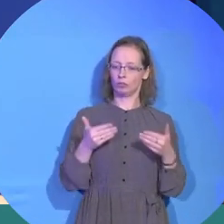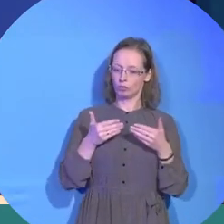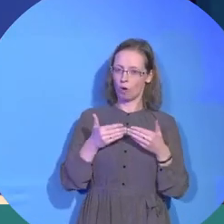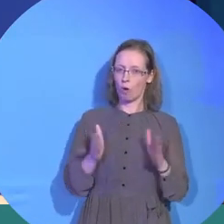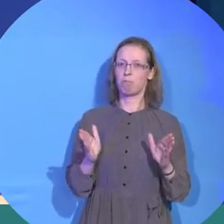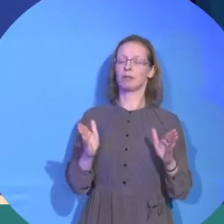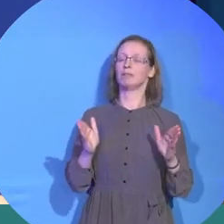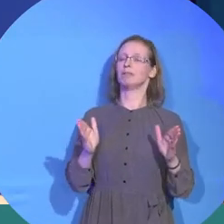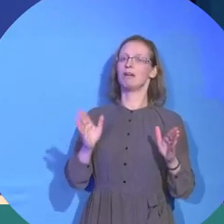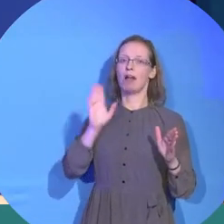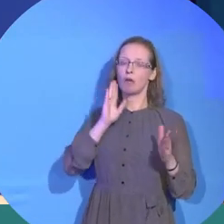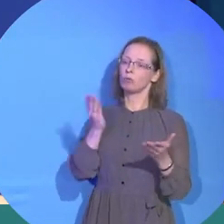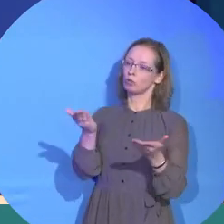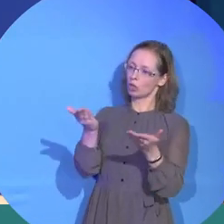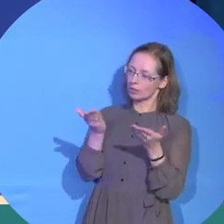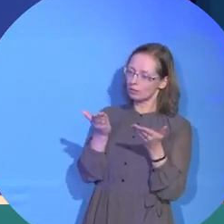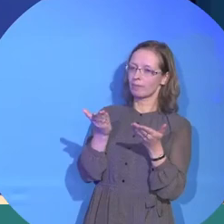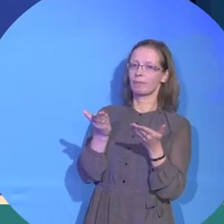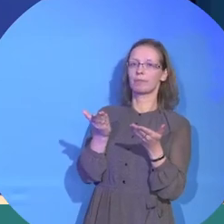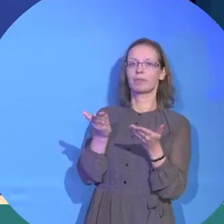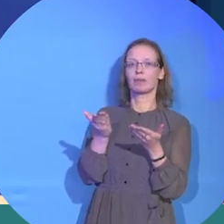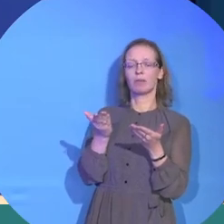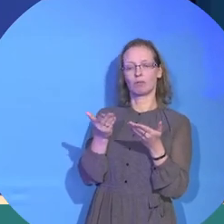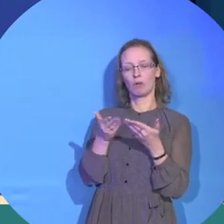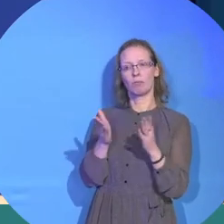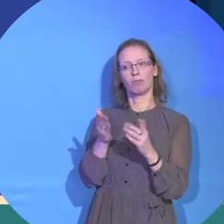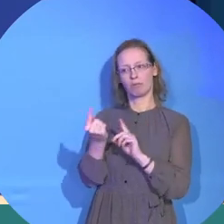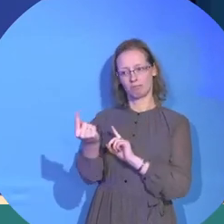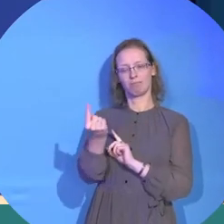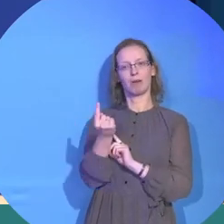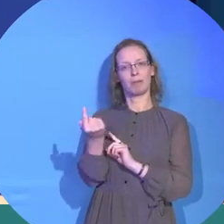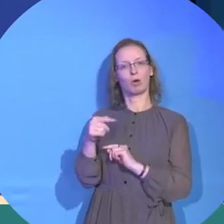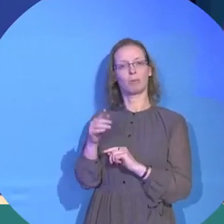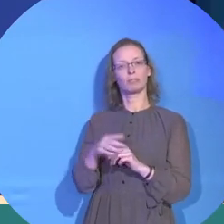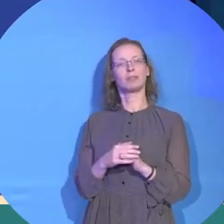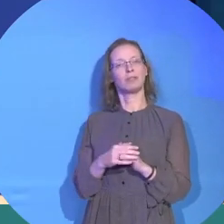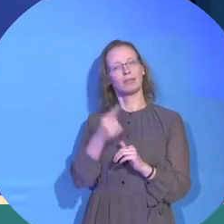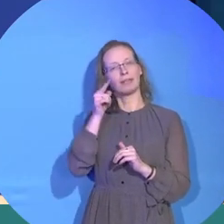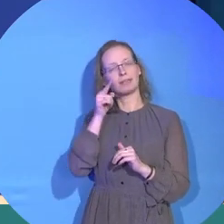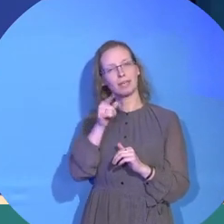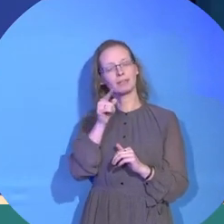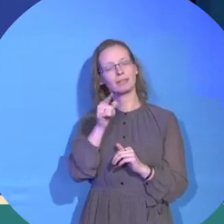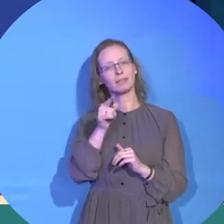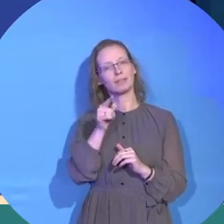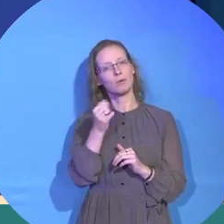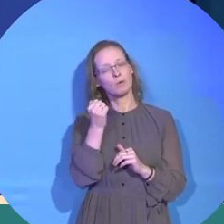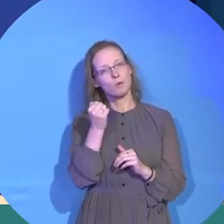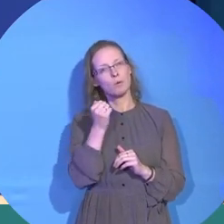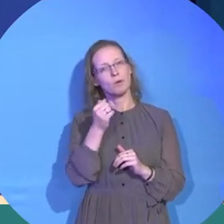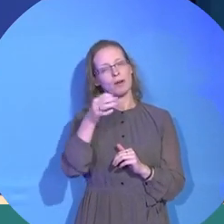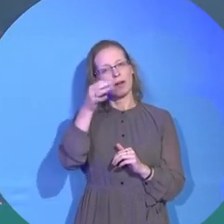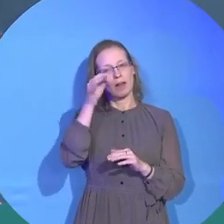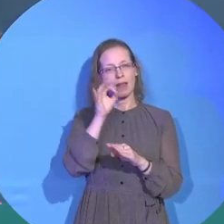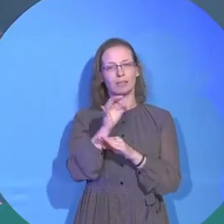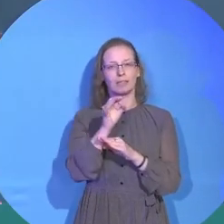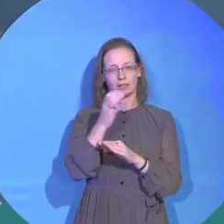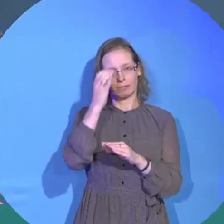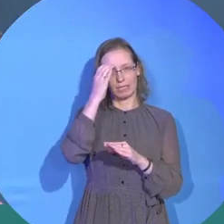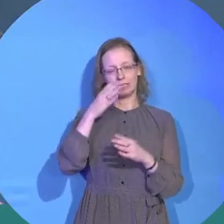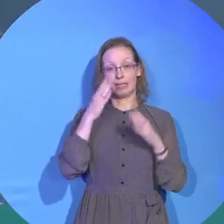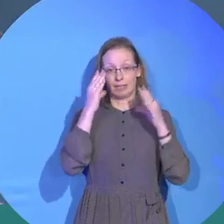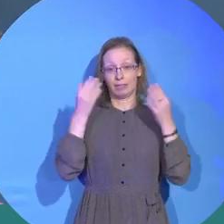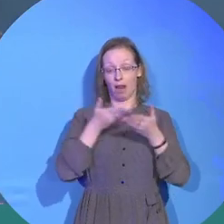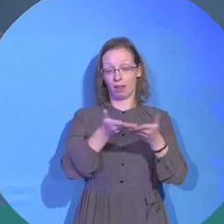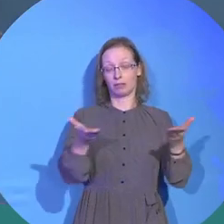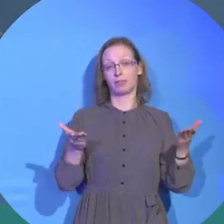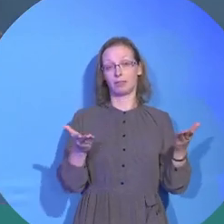gewoon open en onbevangen in het leven waar een ander mee komt. Ja. Dat is denk ik een hele grote les voor Christelijk Nederland. Als het over dit